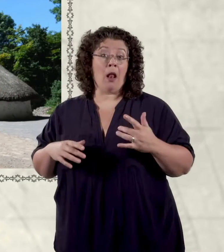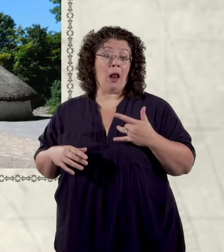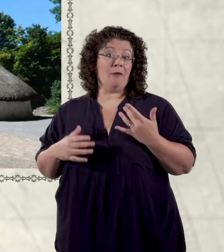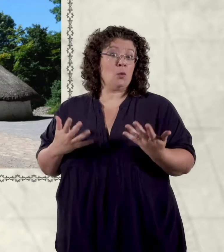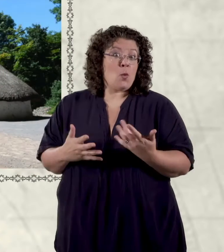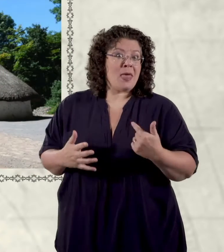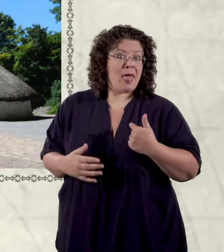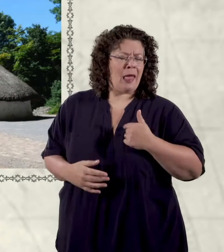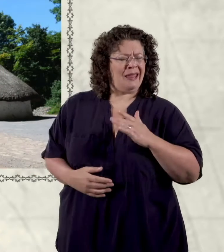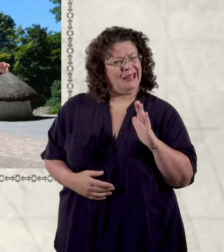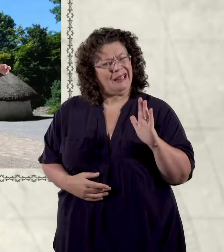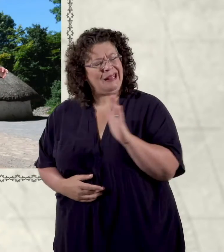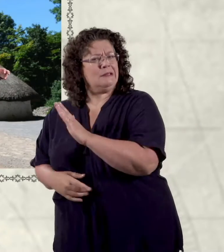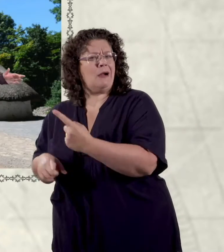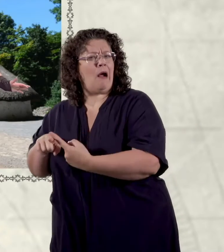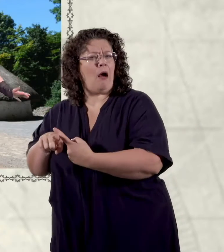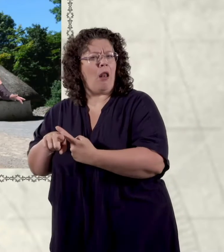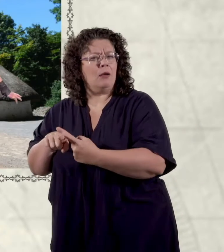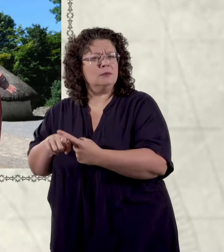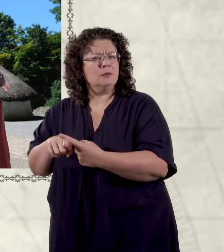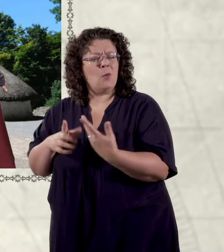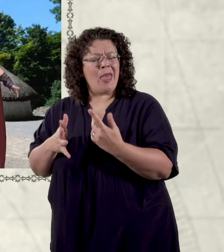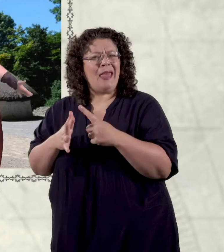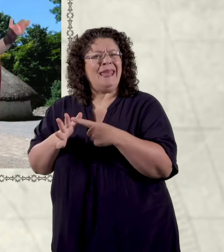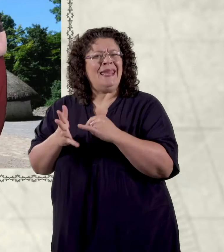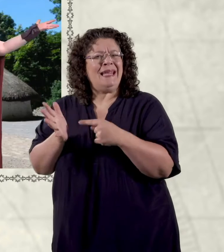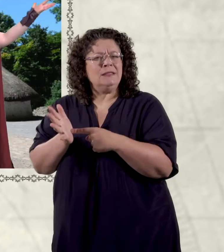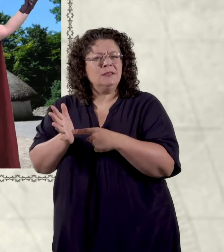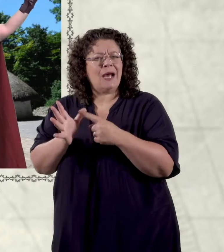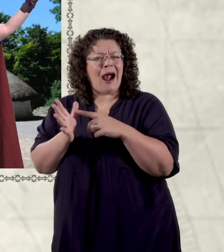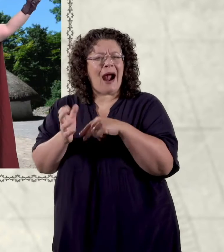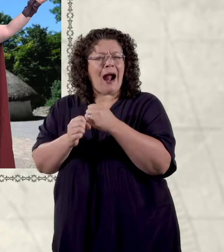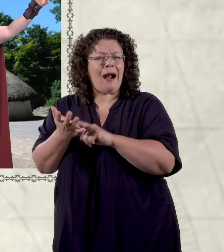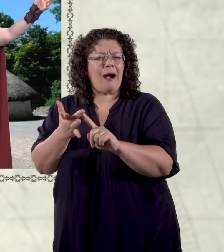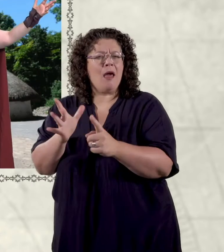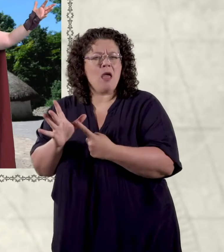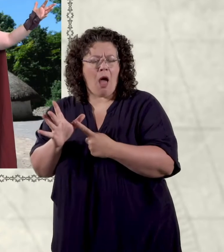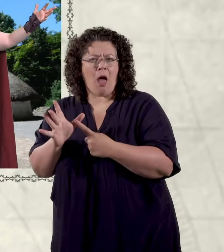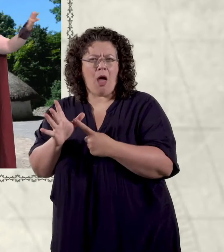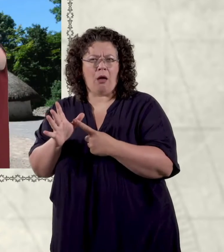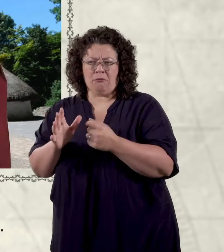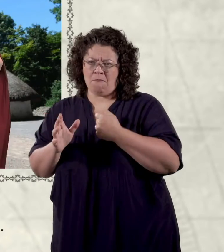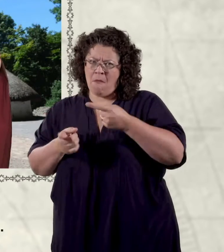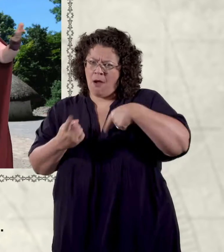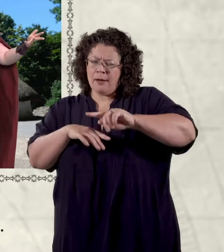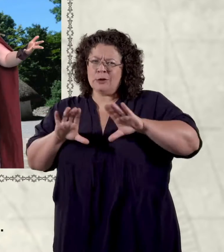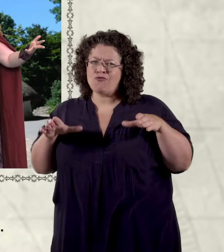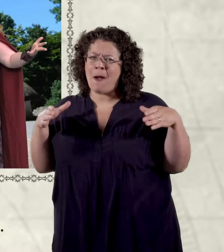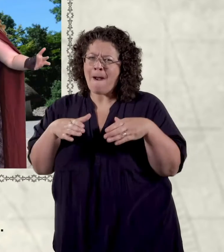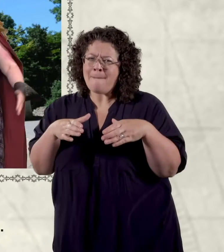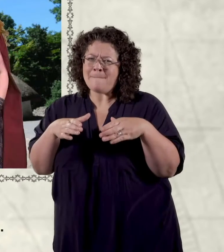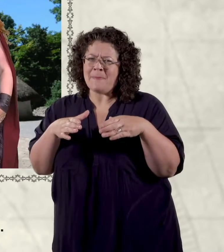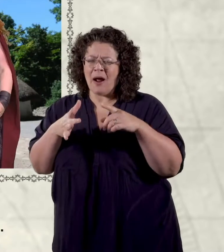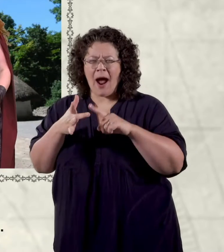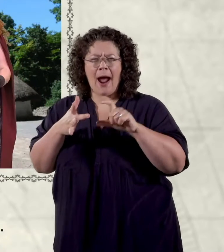yn dwyrain Lloegr, fi a fy llwyth, yr Aethwy. Fi oedd Brenhines yr